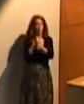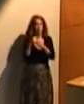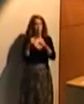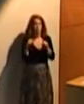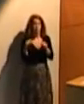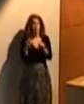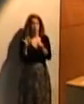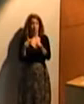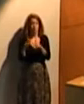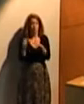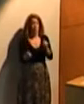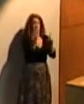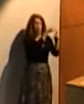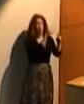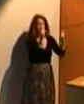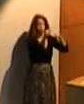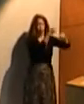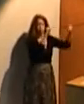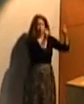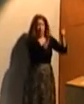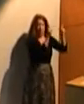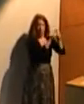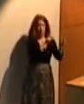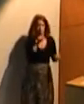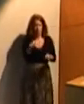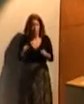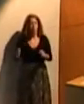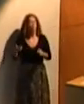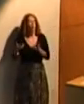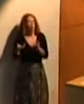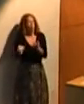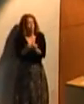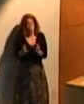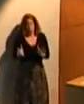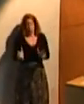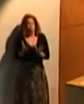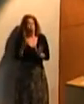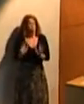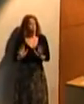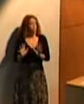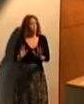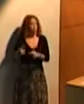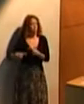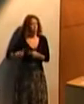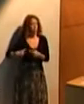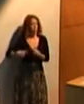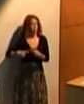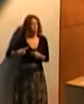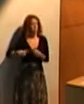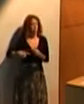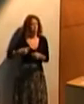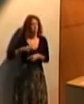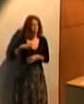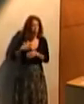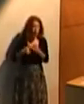électrique il y avait dans cette atmosphère et puis si légèrement chauffé et on laisse tourner la manip et au bout de quelques temps on